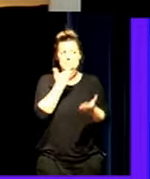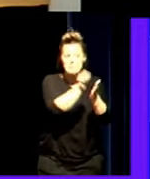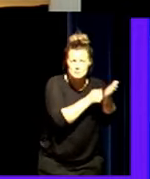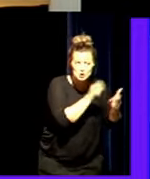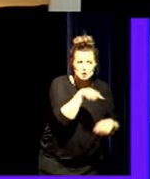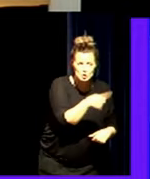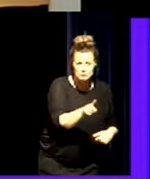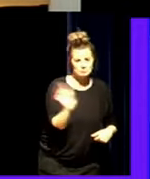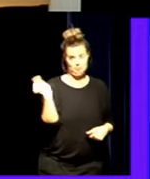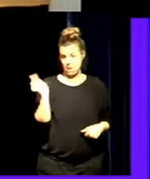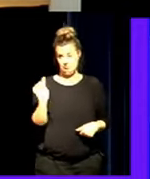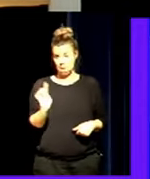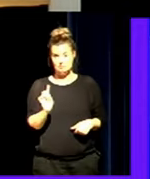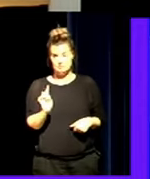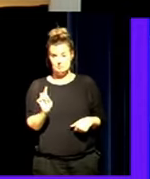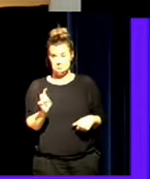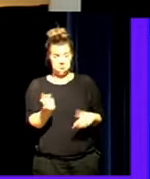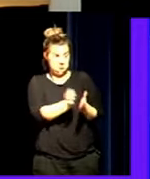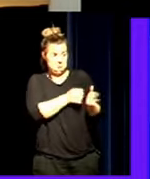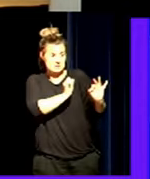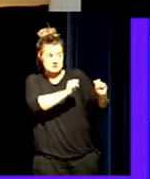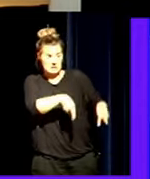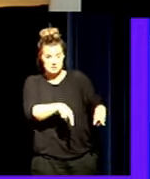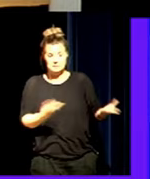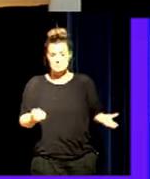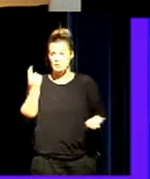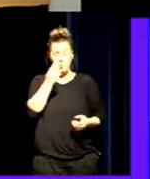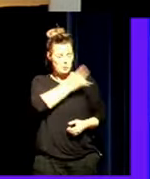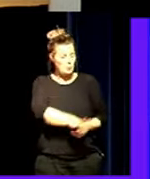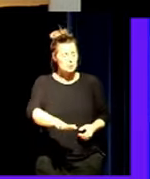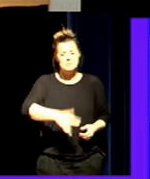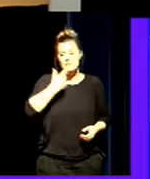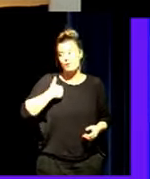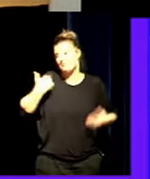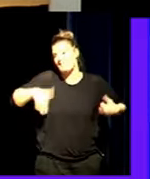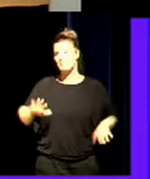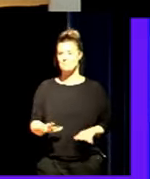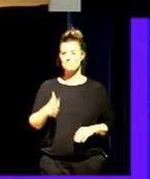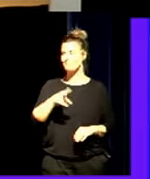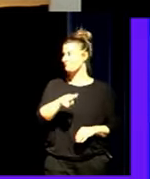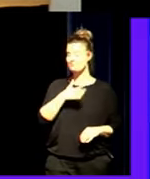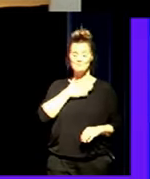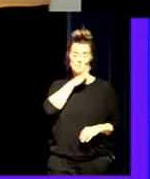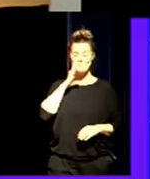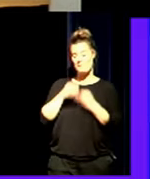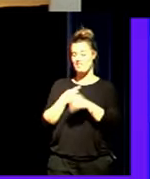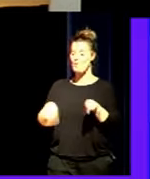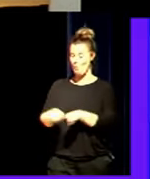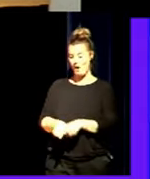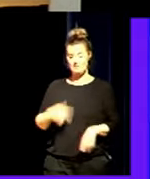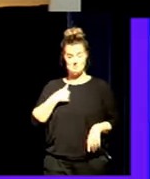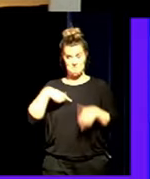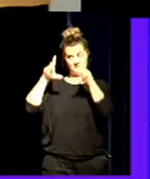dugu normalean eskatzen nire baimenik, ez da? Eta, klaro, nire batek ez zantzidan, ja. Hau da, nire amak egiten duen gozien bezala. Nire argazkiak